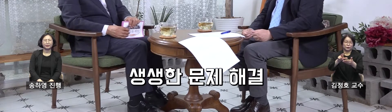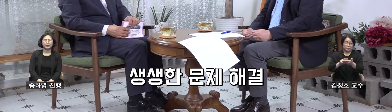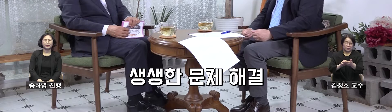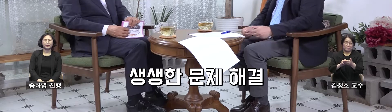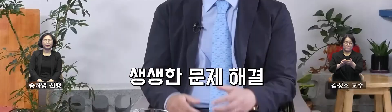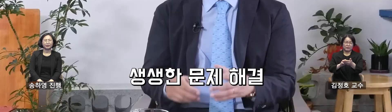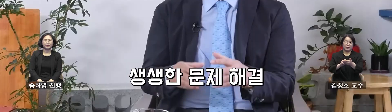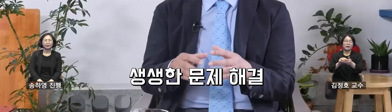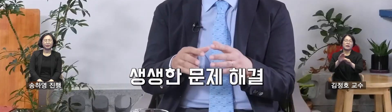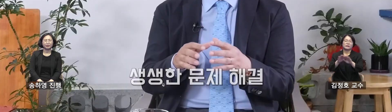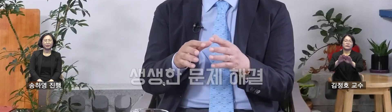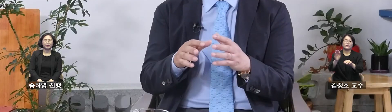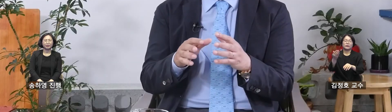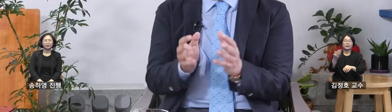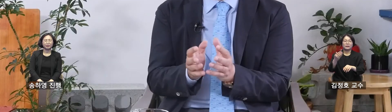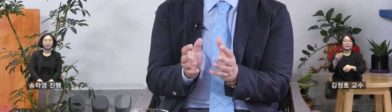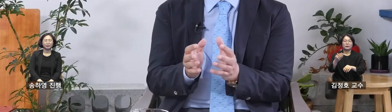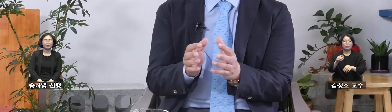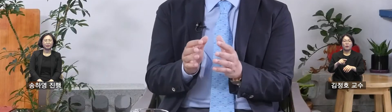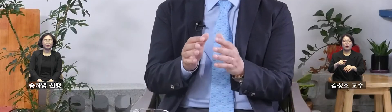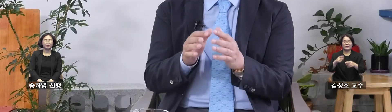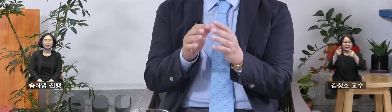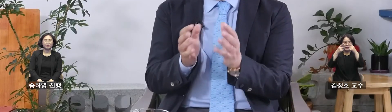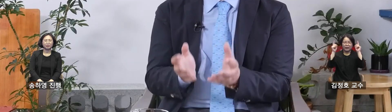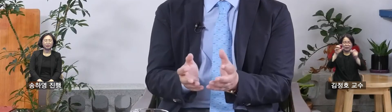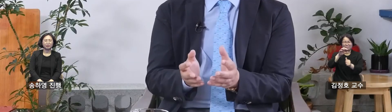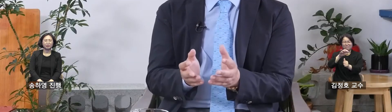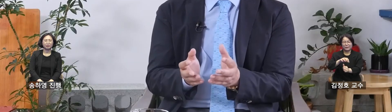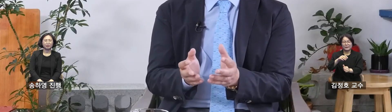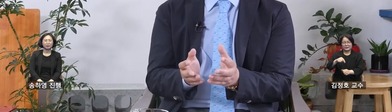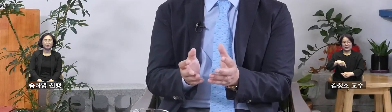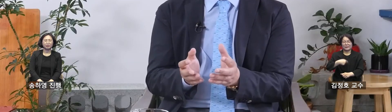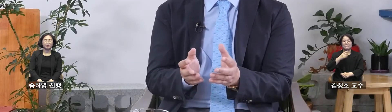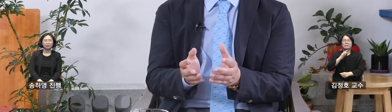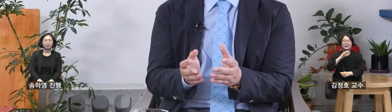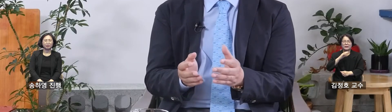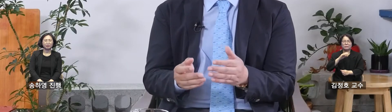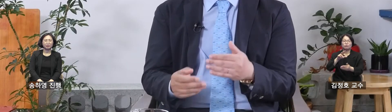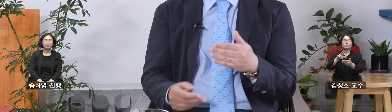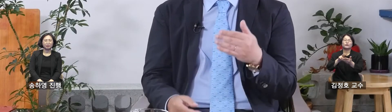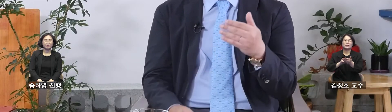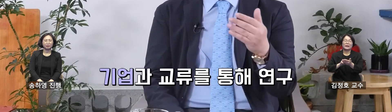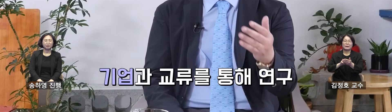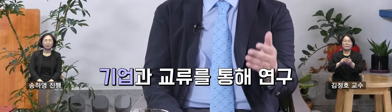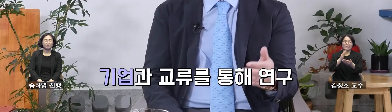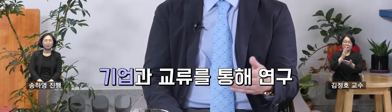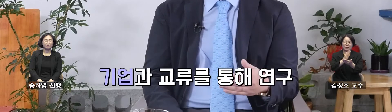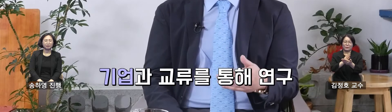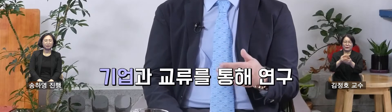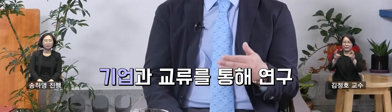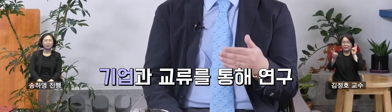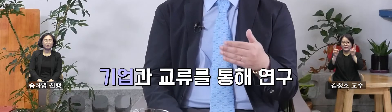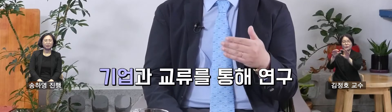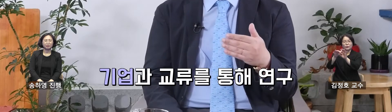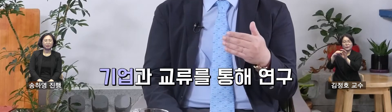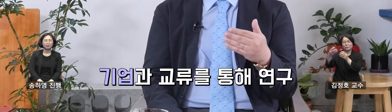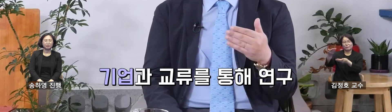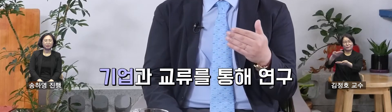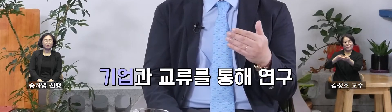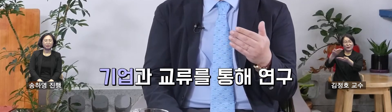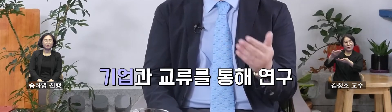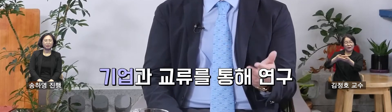있습니다. 그래서 상아탑에 갇혀서 자기만의 주어진 문제보다는 기업을 통해서